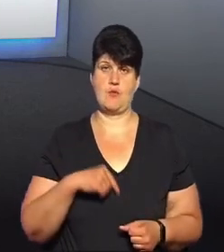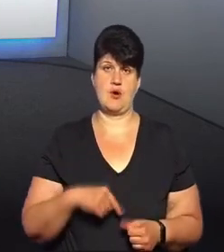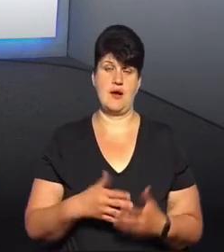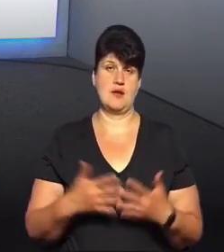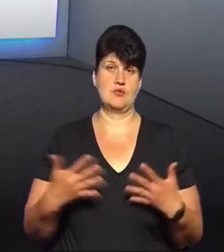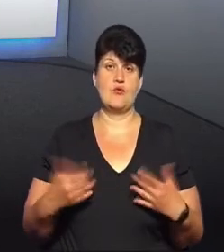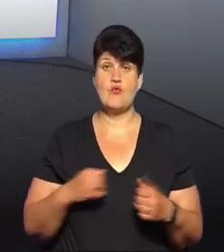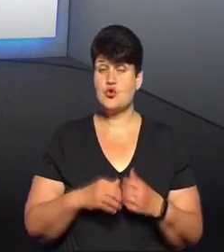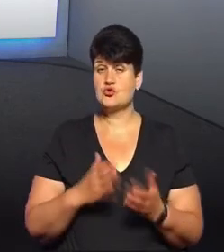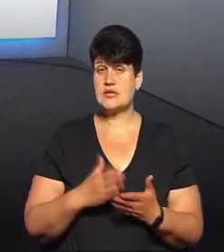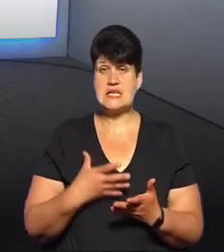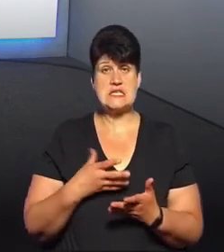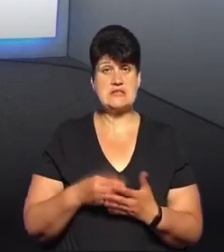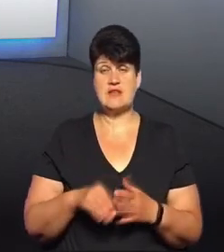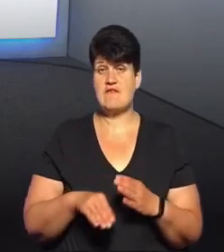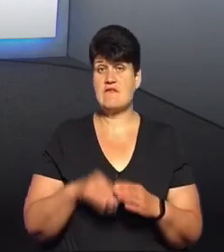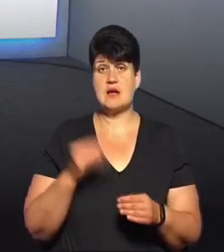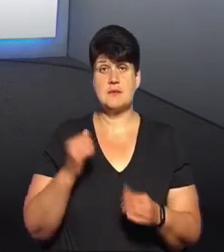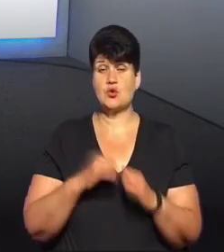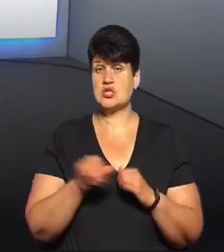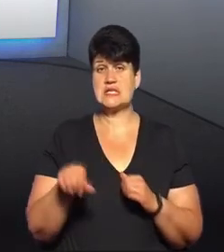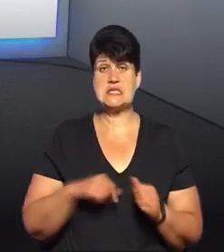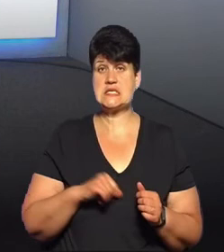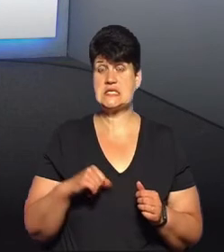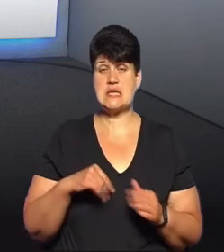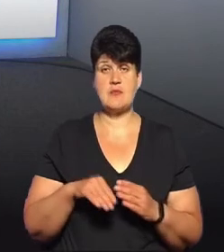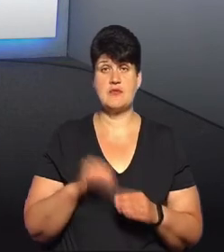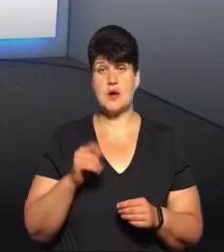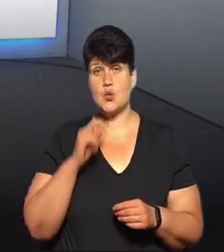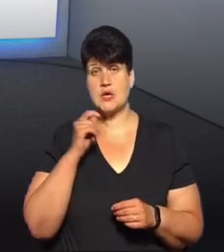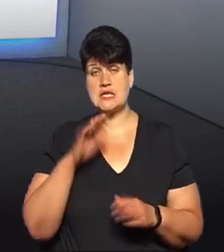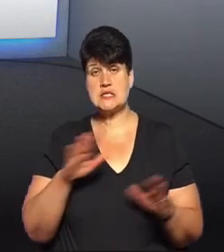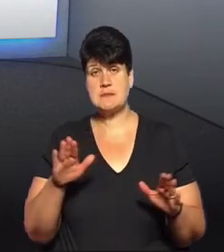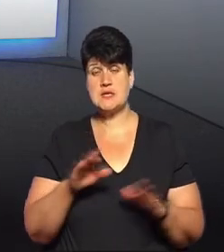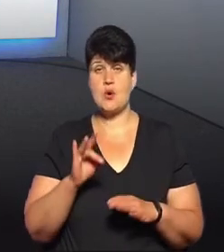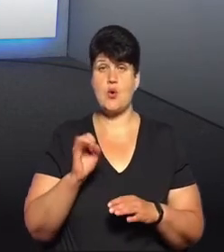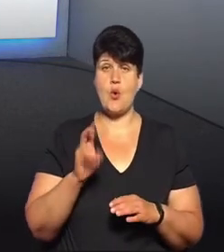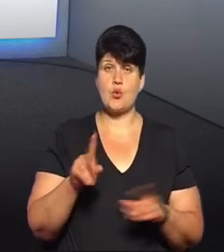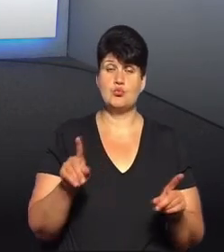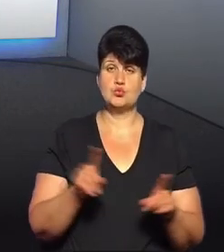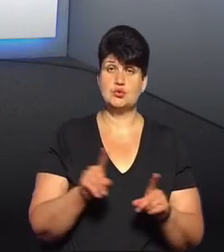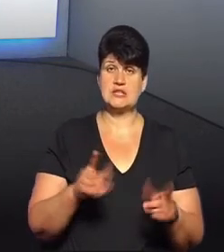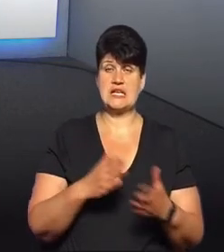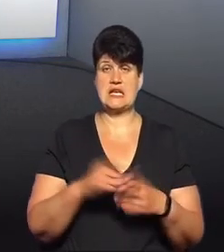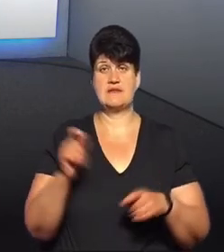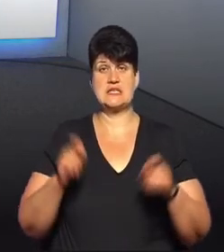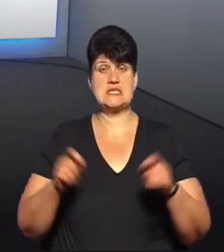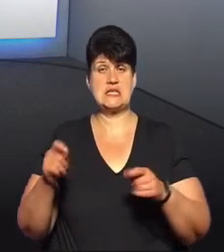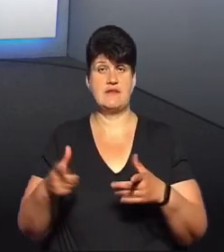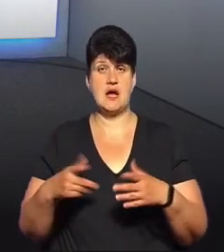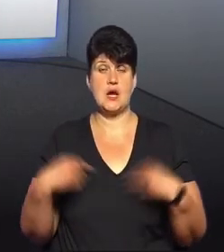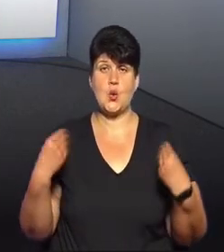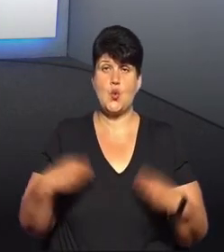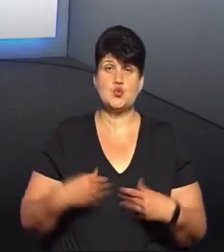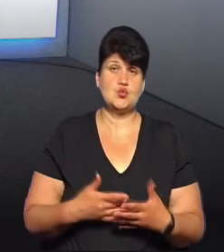вибір, і кожен сам свій вибирає. Є фестивалі там української пісні, є фестивалі рок-музики, є фестивалі там костюмів і так далі. Їх безліч